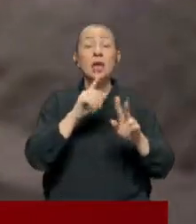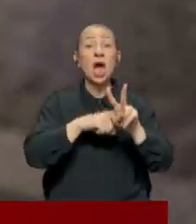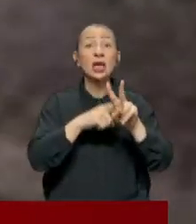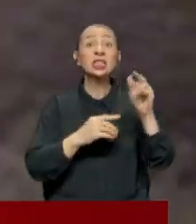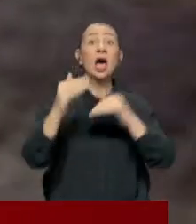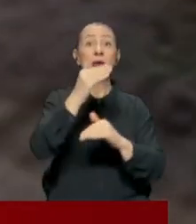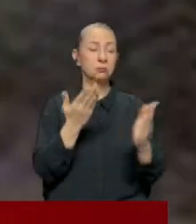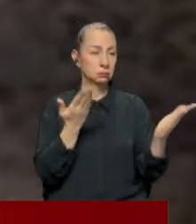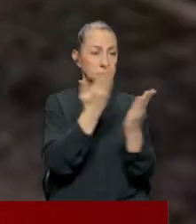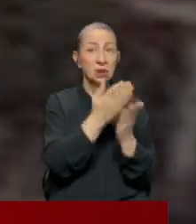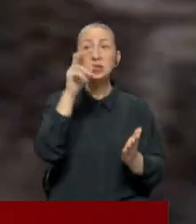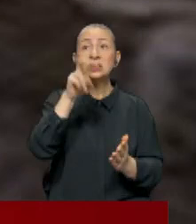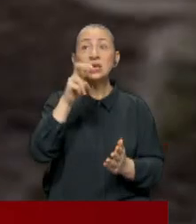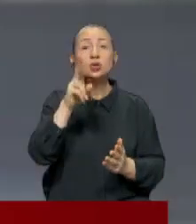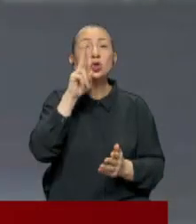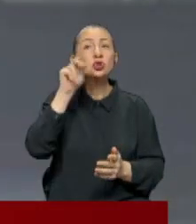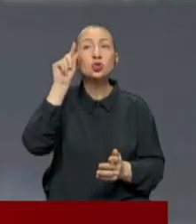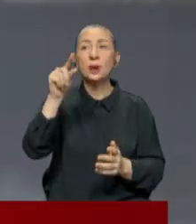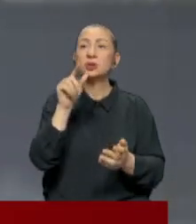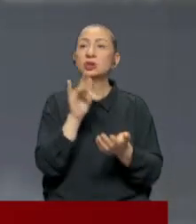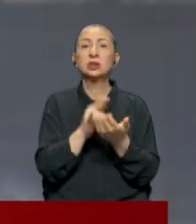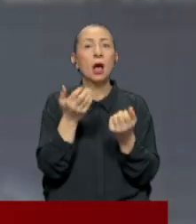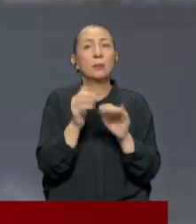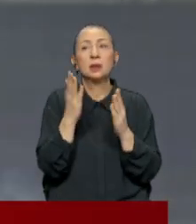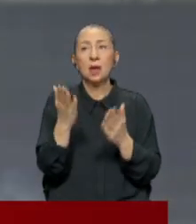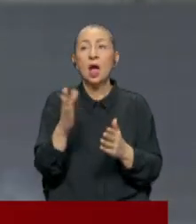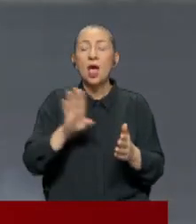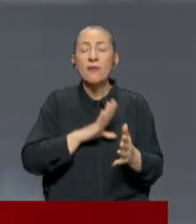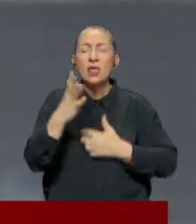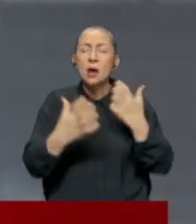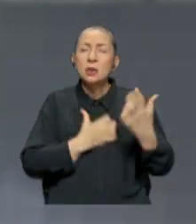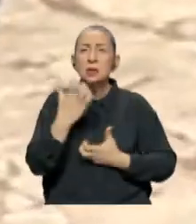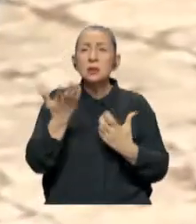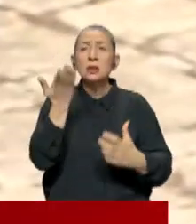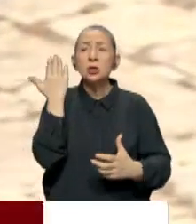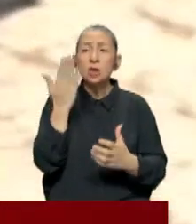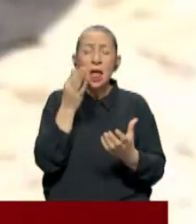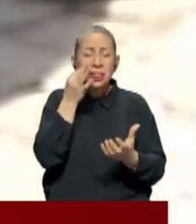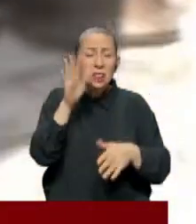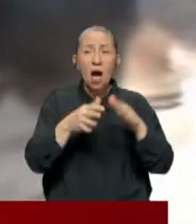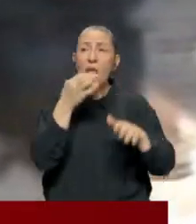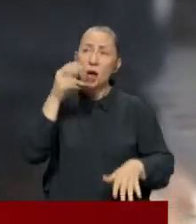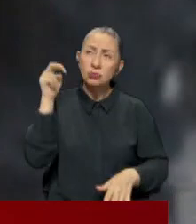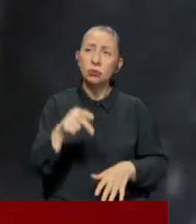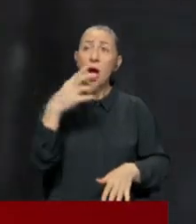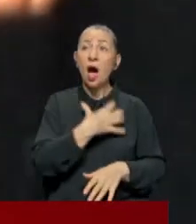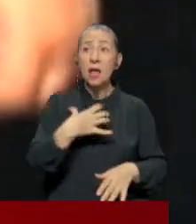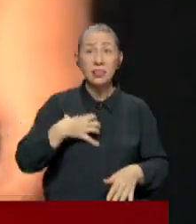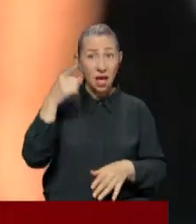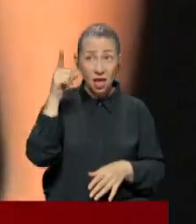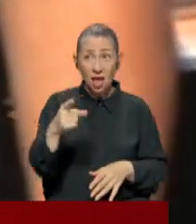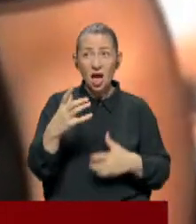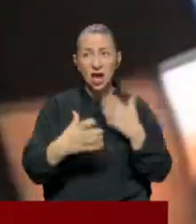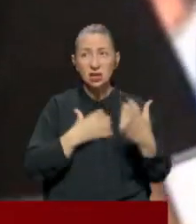taşınan dosyada 8. ve son şüpheli de ceza almadı. Evlat acısı çeken, daha önce yalın ayak Ankara'ya yürüyen anne Songül